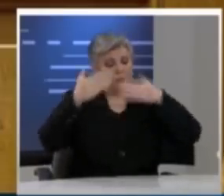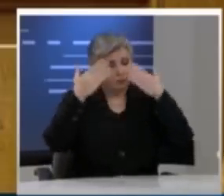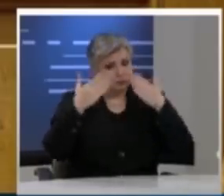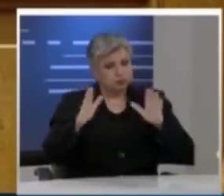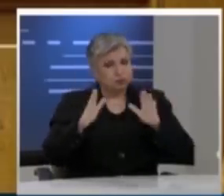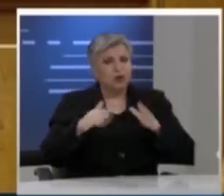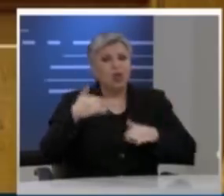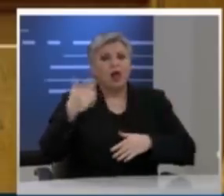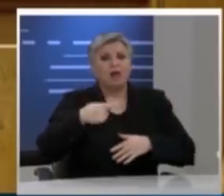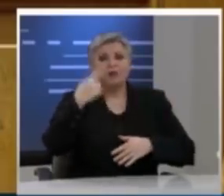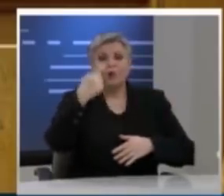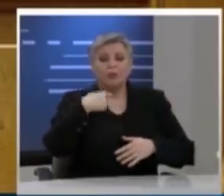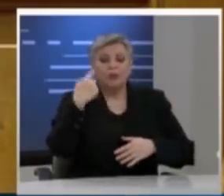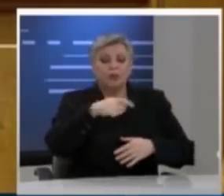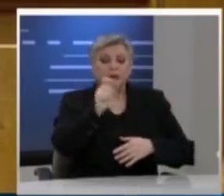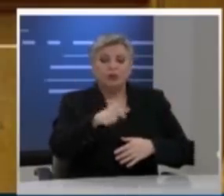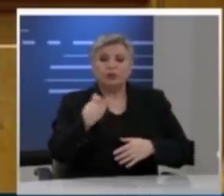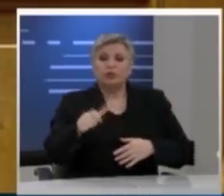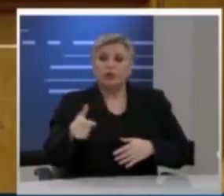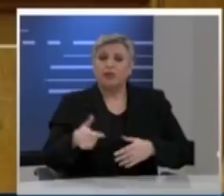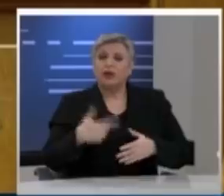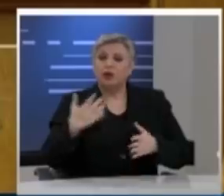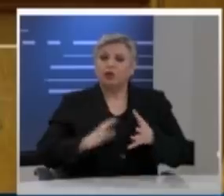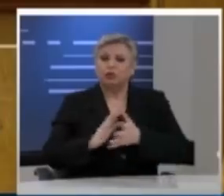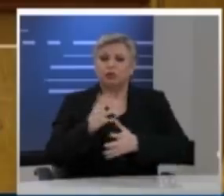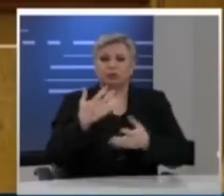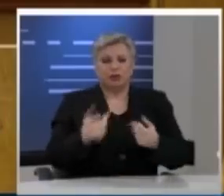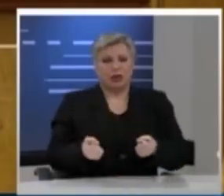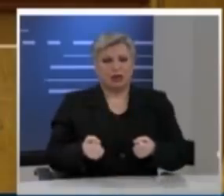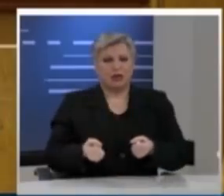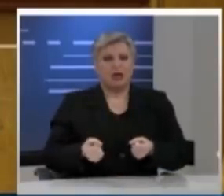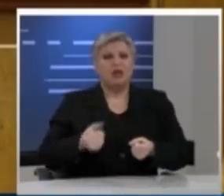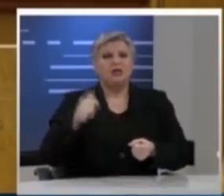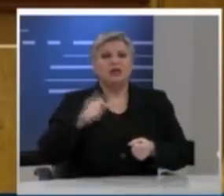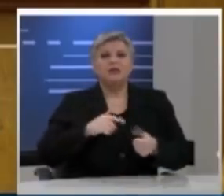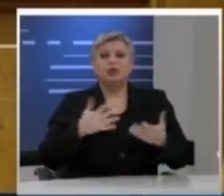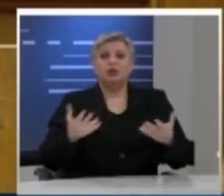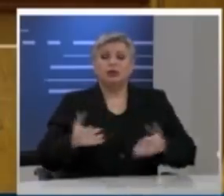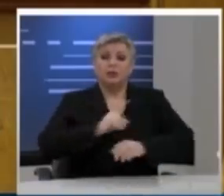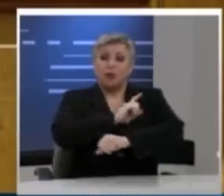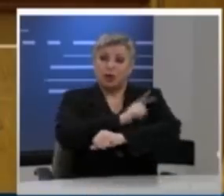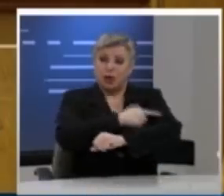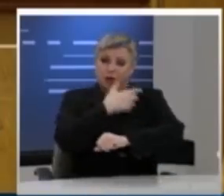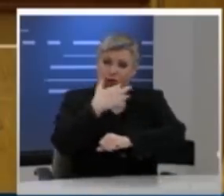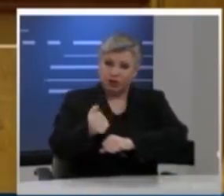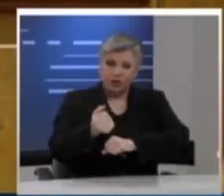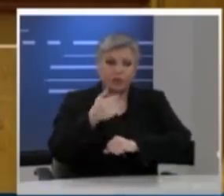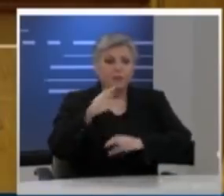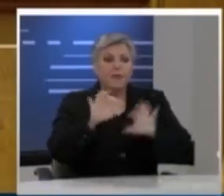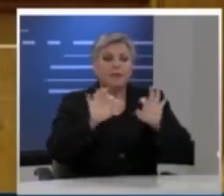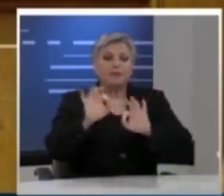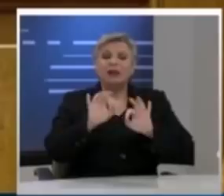ολόπλευρα την προσωπικότητά τους συμβάλλει στη σφαιρική ανάπτυξη του συνόλου των ικανοτήτων τους